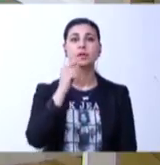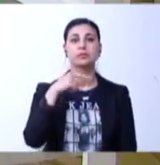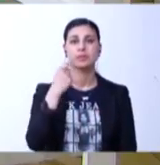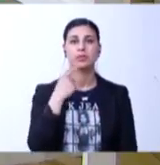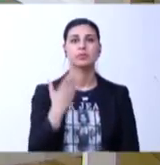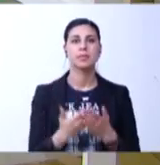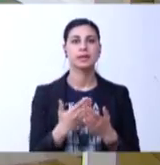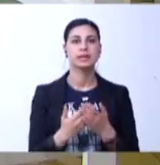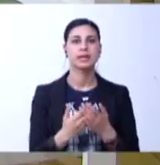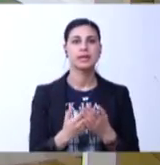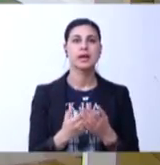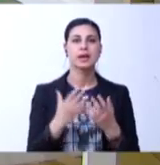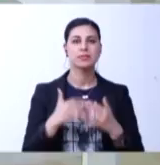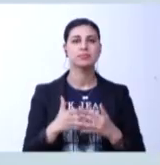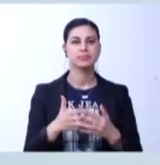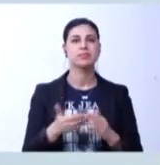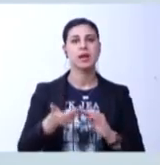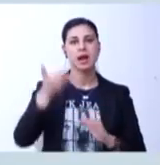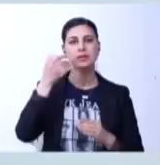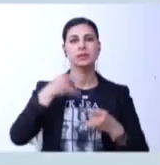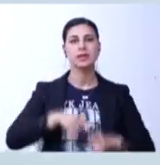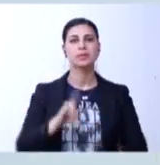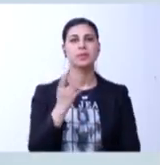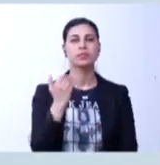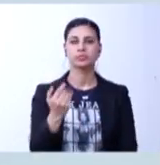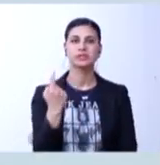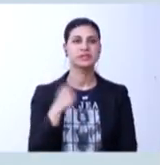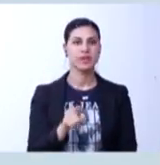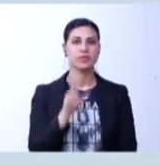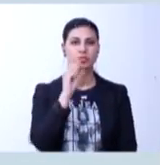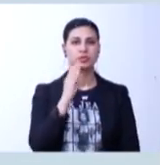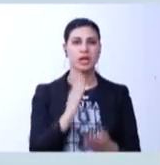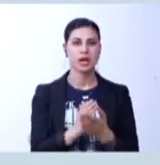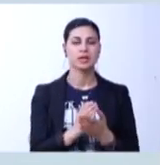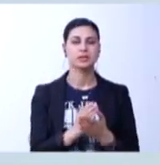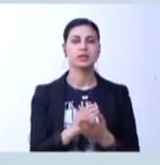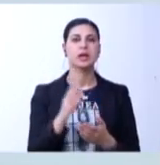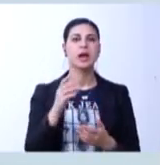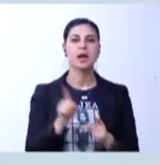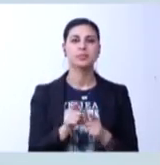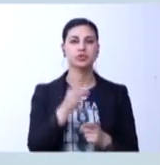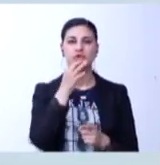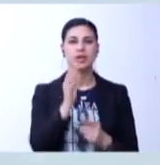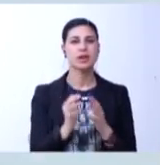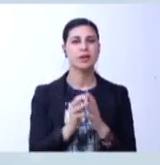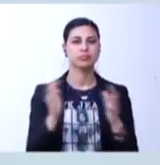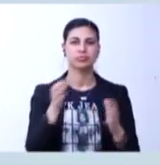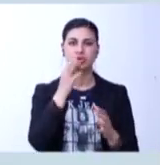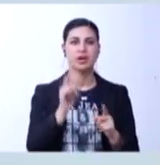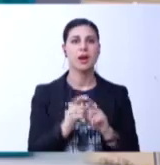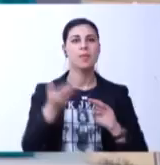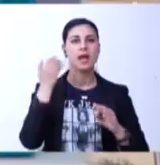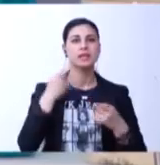ვლაპარაკობთ მაგალითად დღენაკლ ბავშვებზე, უცხოტყოფნის პერიოდი განსხვავებული, როდესაც აქვთ სიმწიფის ხარისხის განსაზღვრავს ამ